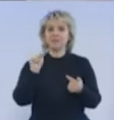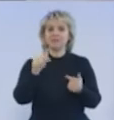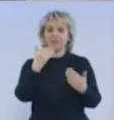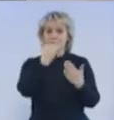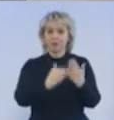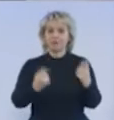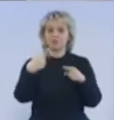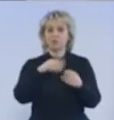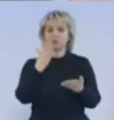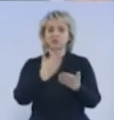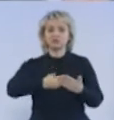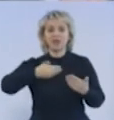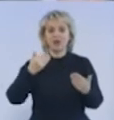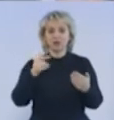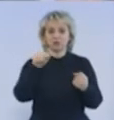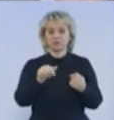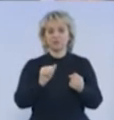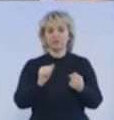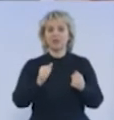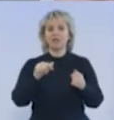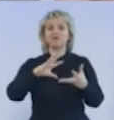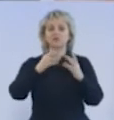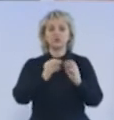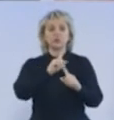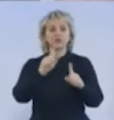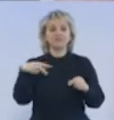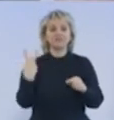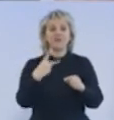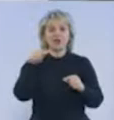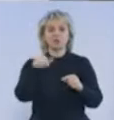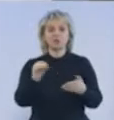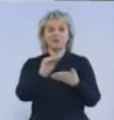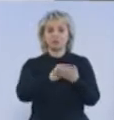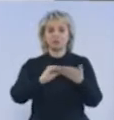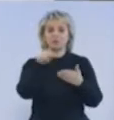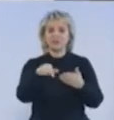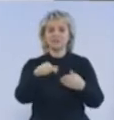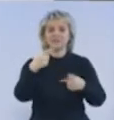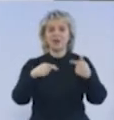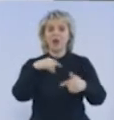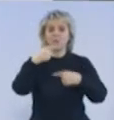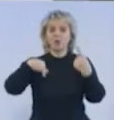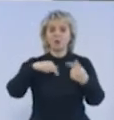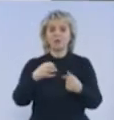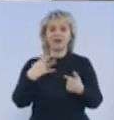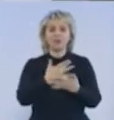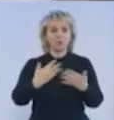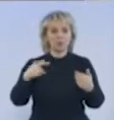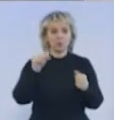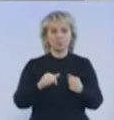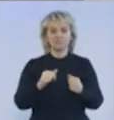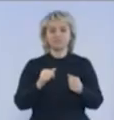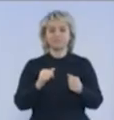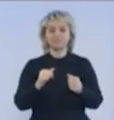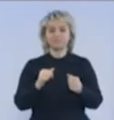параметрах, которые существовали раньше. В итоге не будет двойного дублирующего контроля оборота алкогольной продукции.